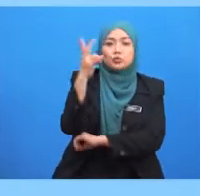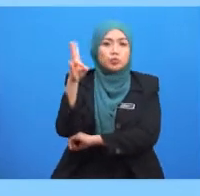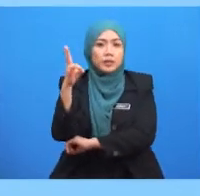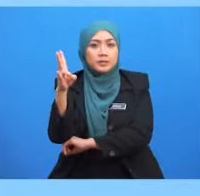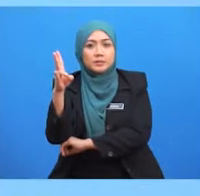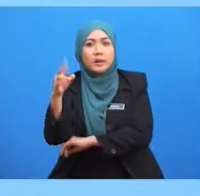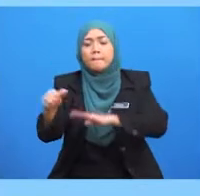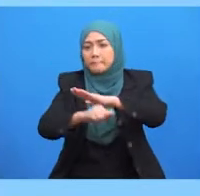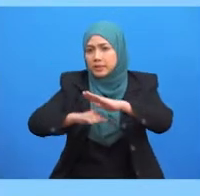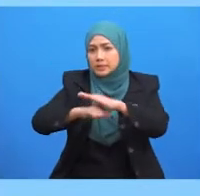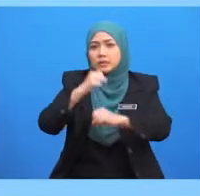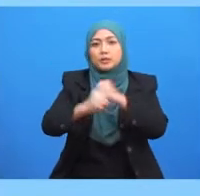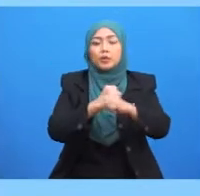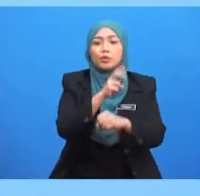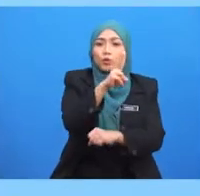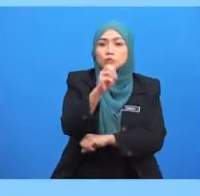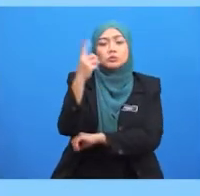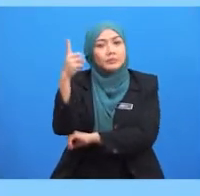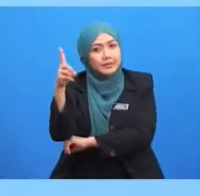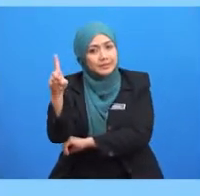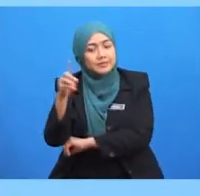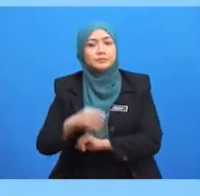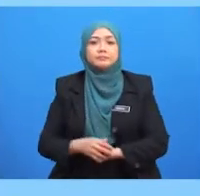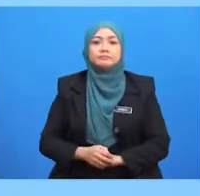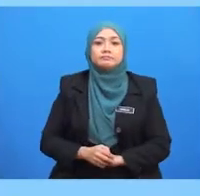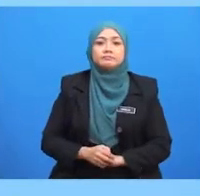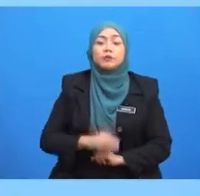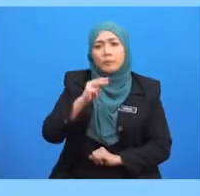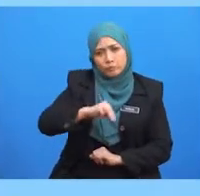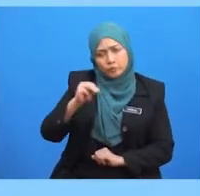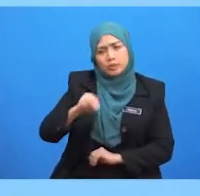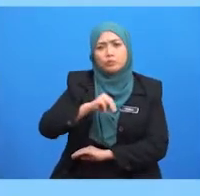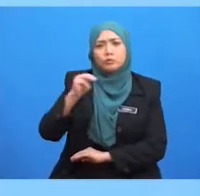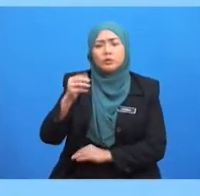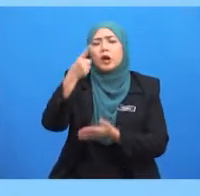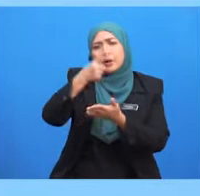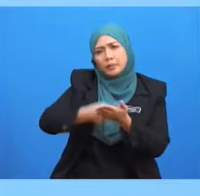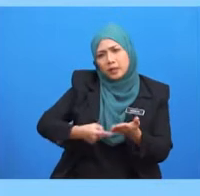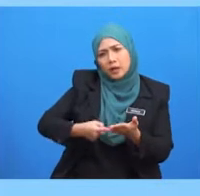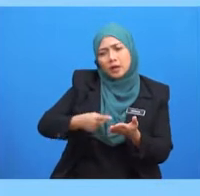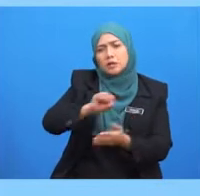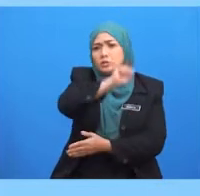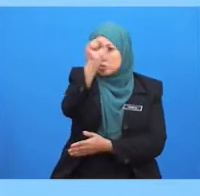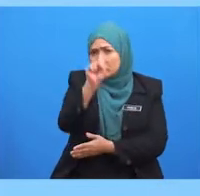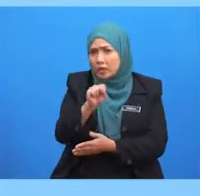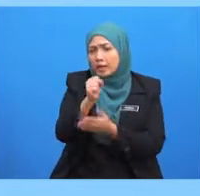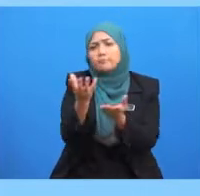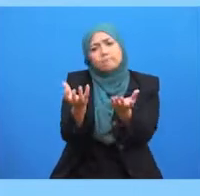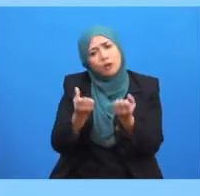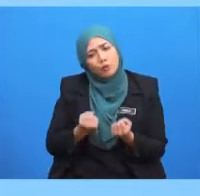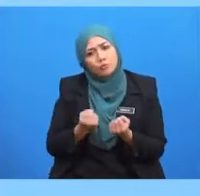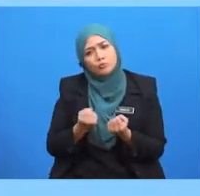berasaskan tahun 2011 baiklah murid-murid Apakah kehendak dan